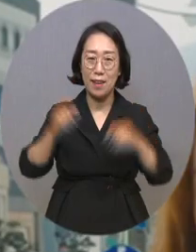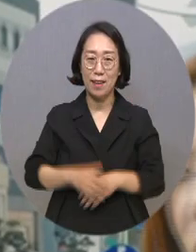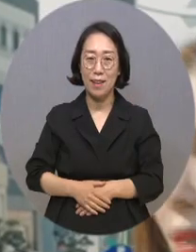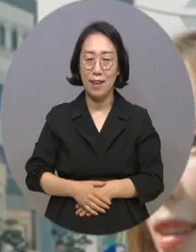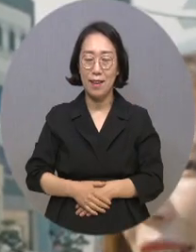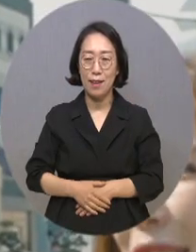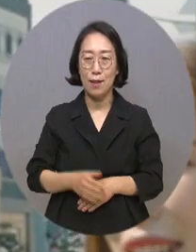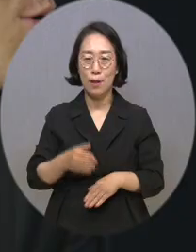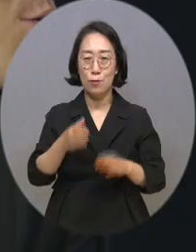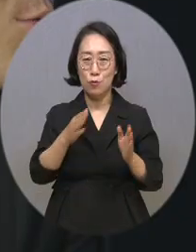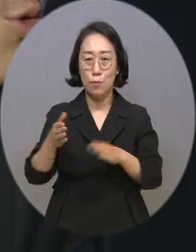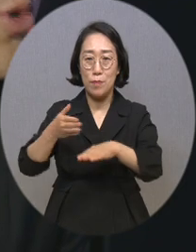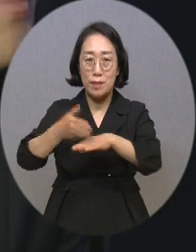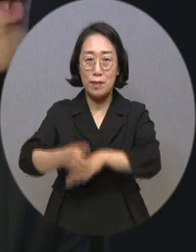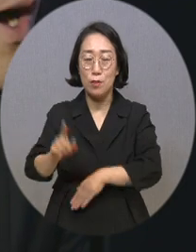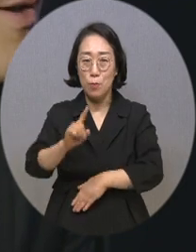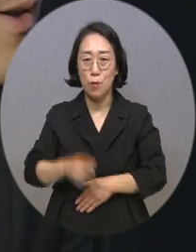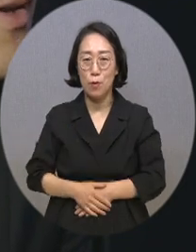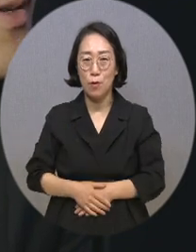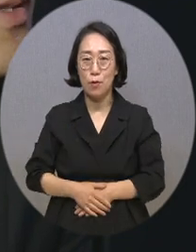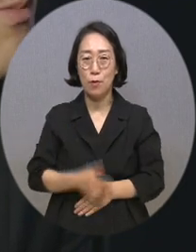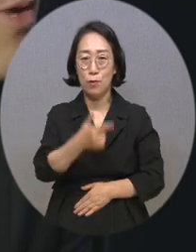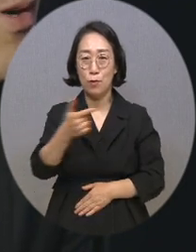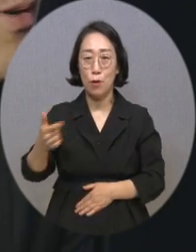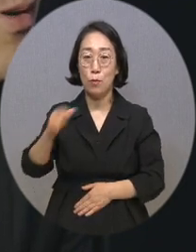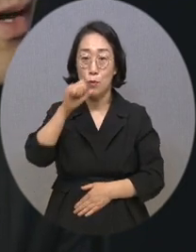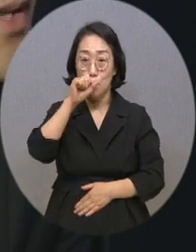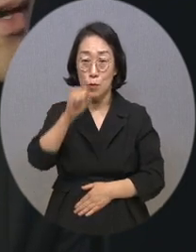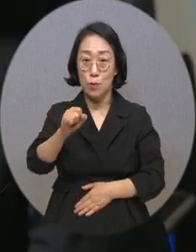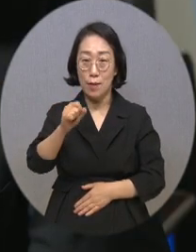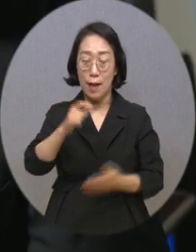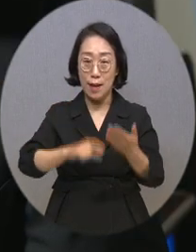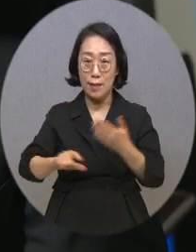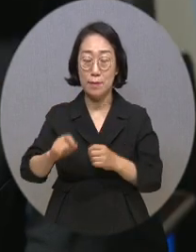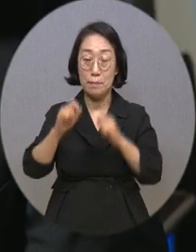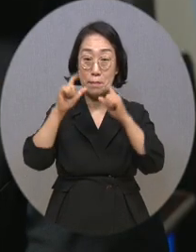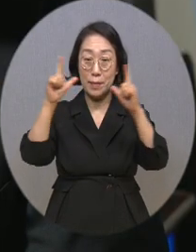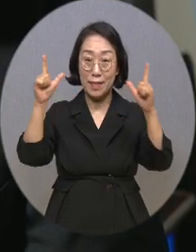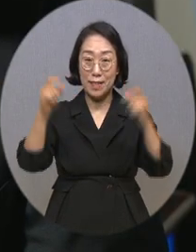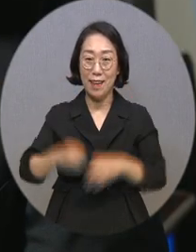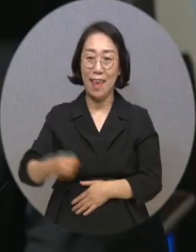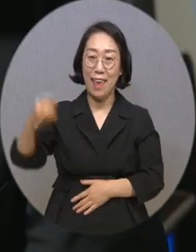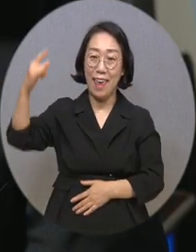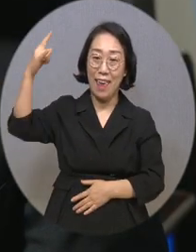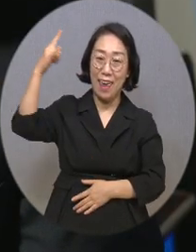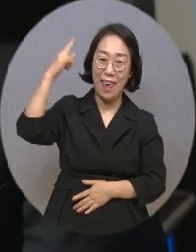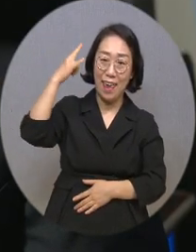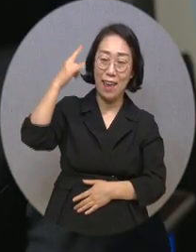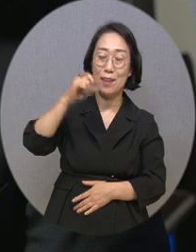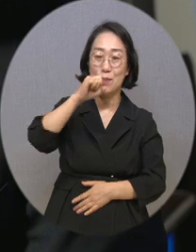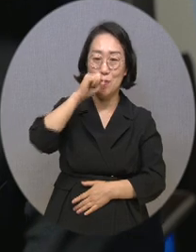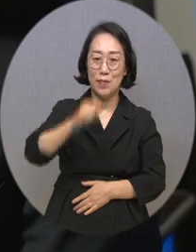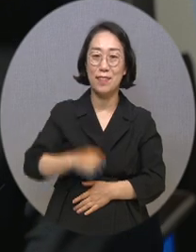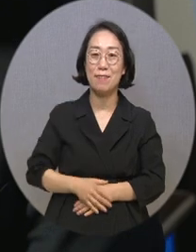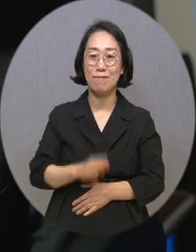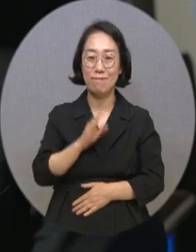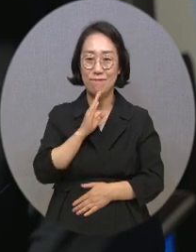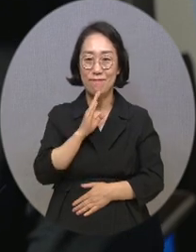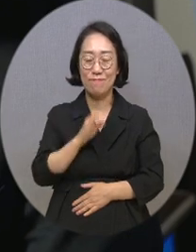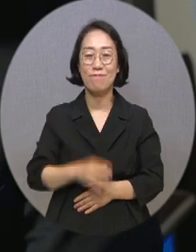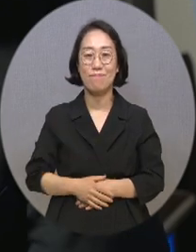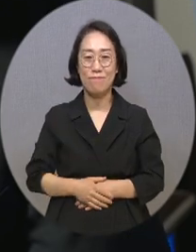준비하실 거죠? 너무 좋습니다. 예, 이른 아침에 촬영 항상 태양의 기운 받으면서 시작하는 하루는 이런 항상 기분이 좋은 것